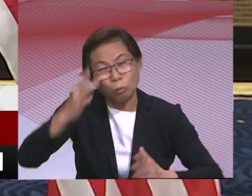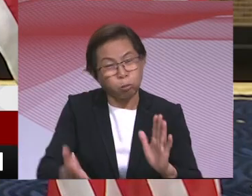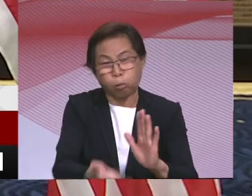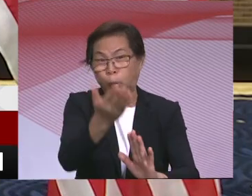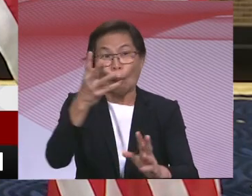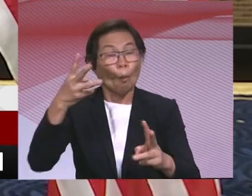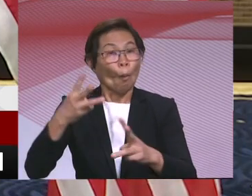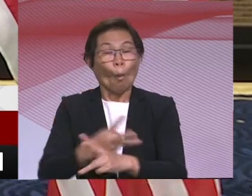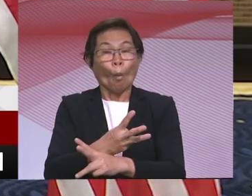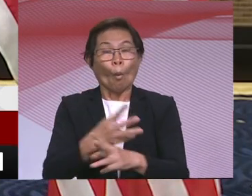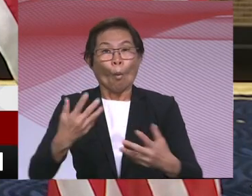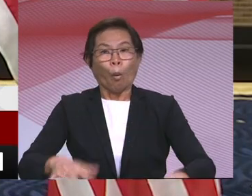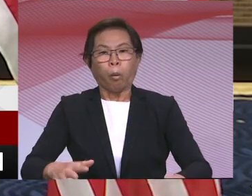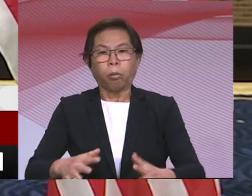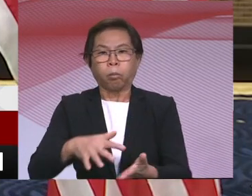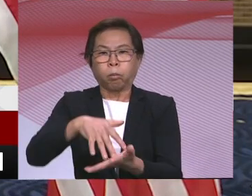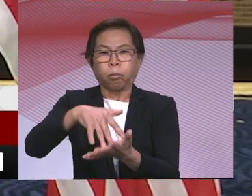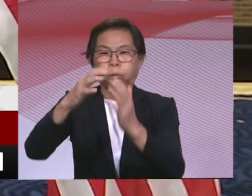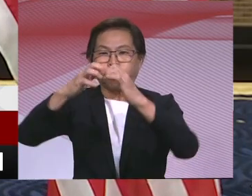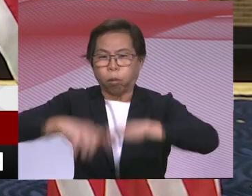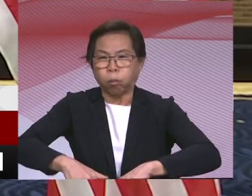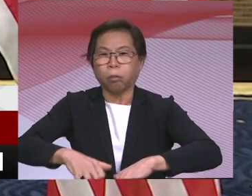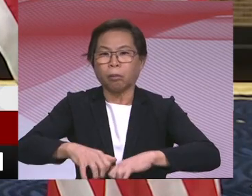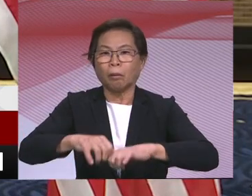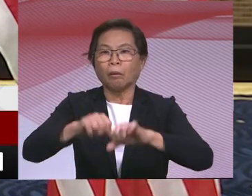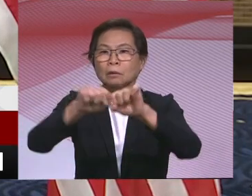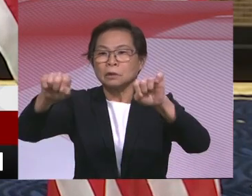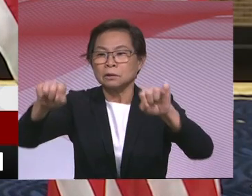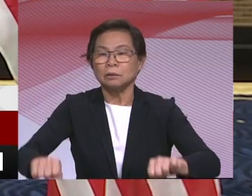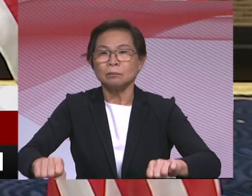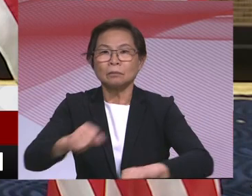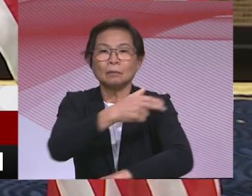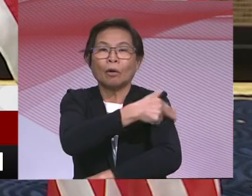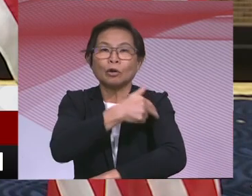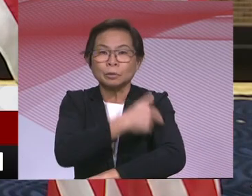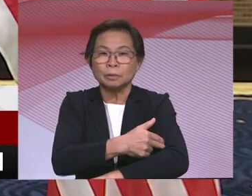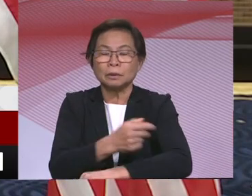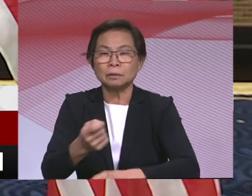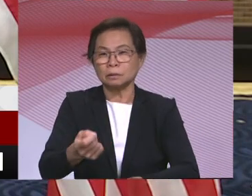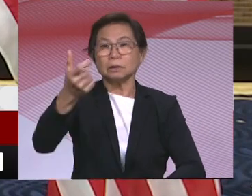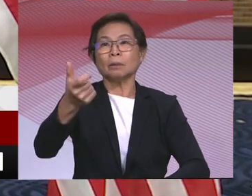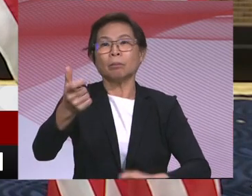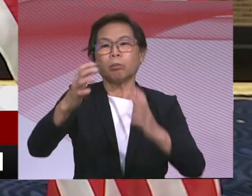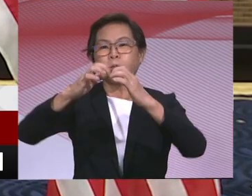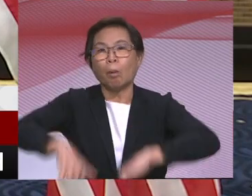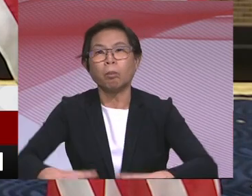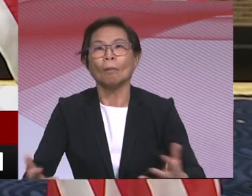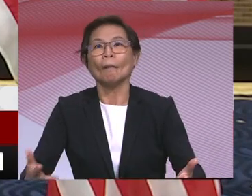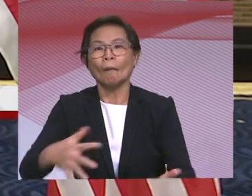mendadak akan menumbuhkan kepastian kesehatan triade dalam sekelip mata